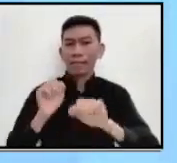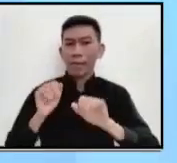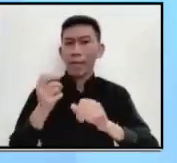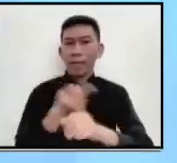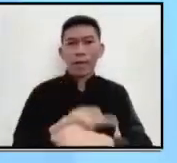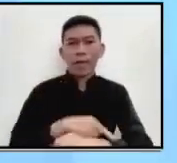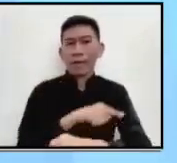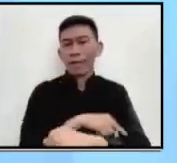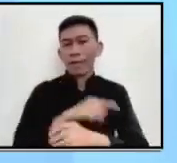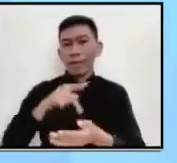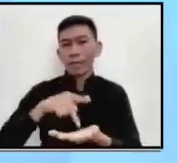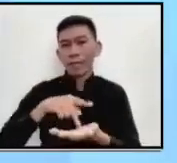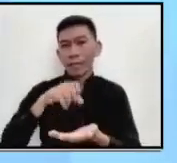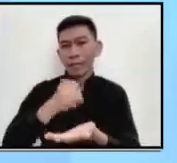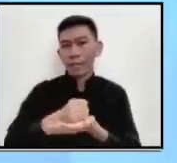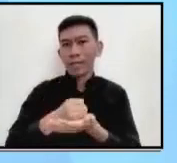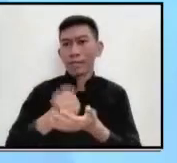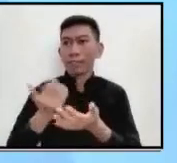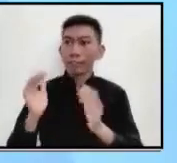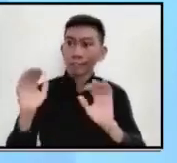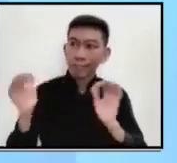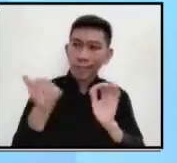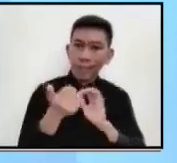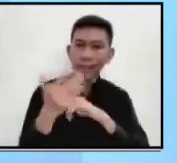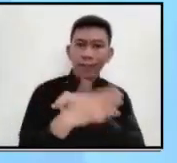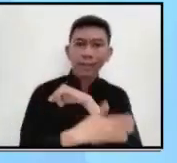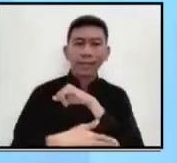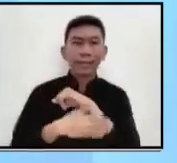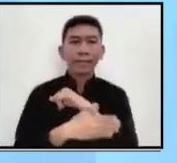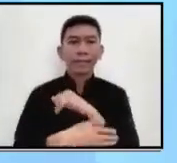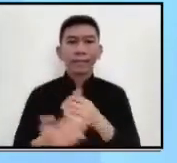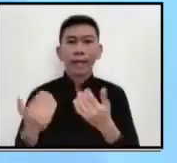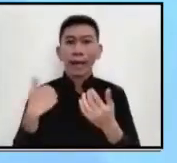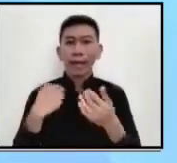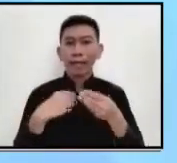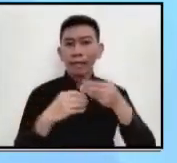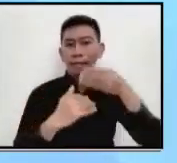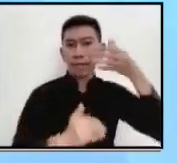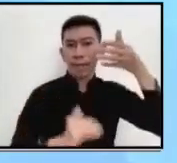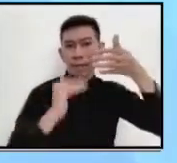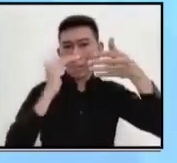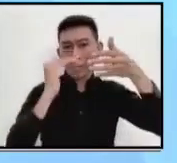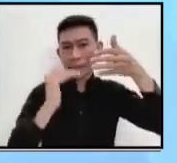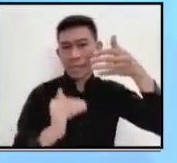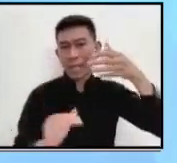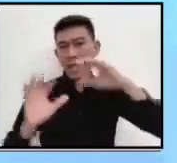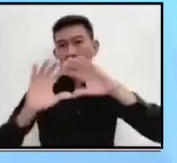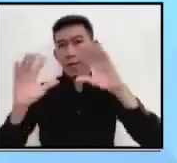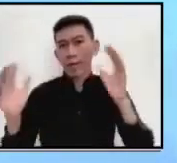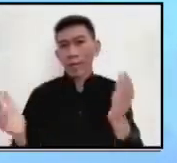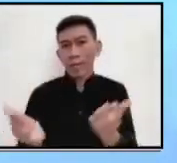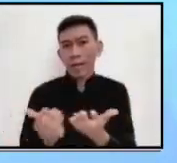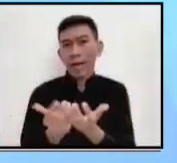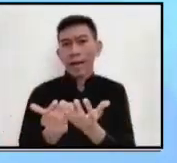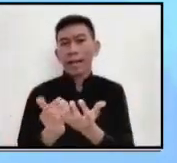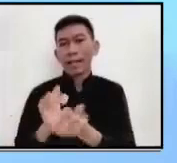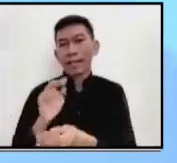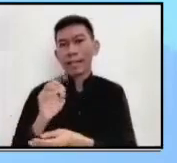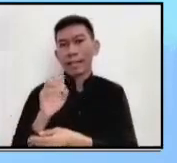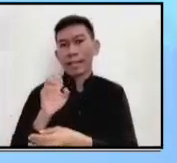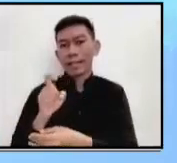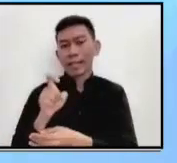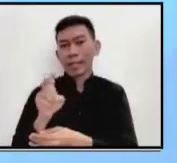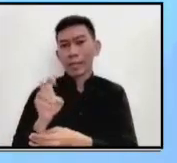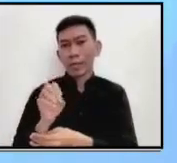passport sa buong mundo. Batay ito sa pinakahuling Henley Global Passport Index 2024.